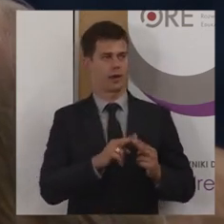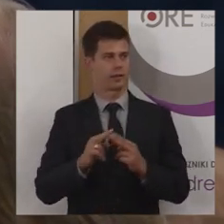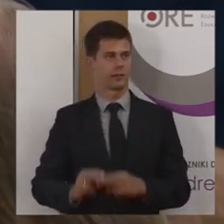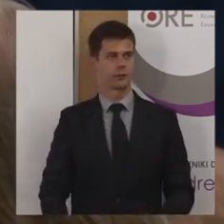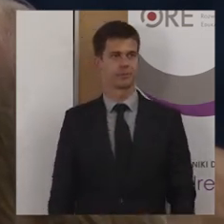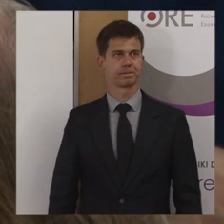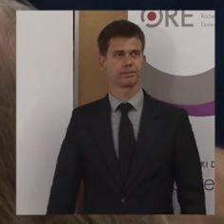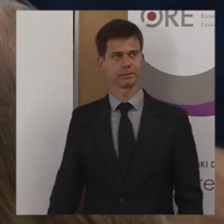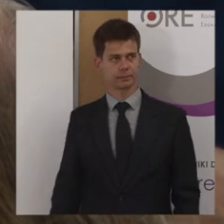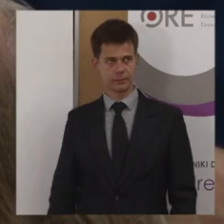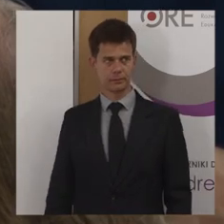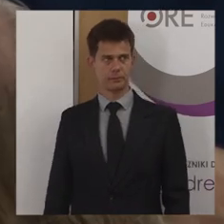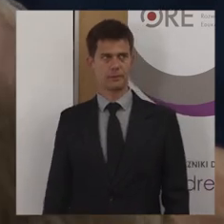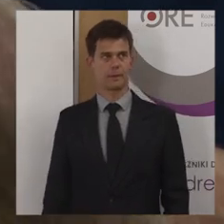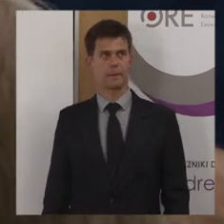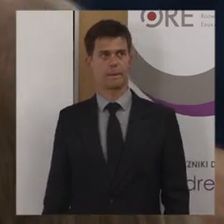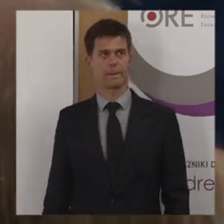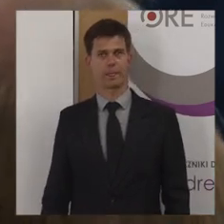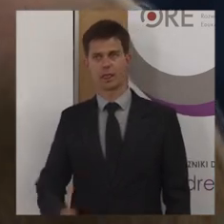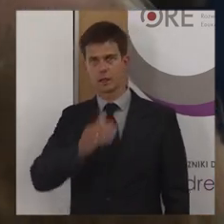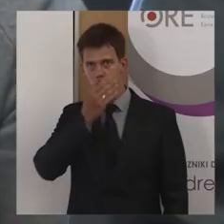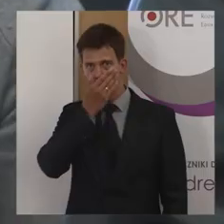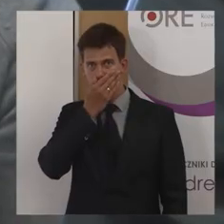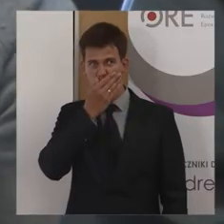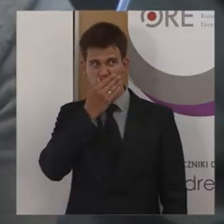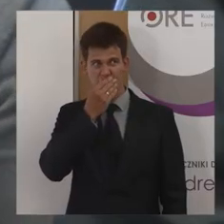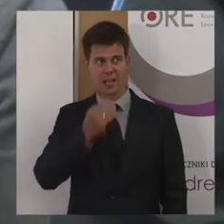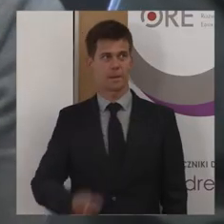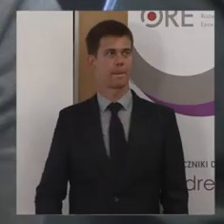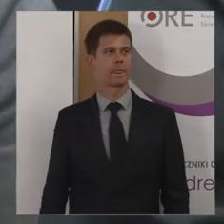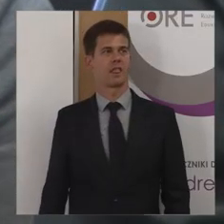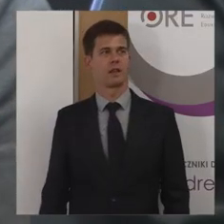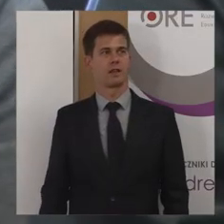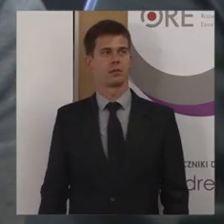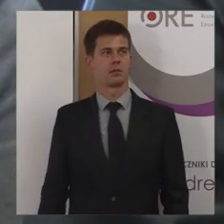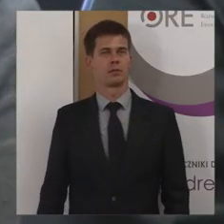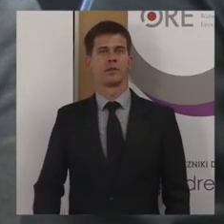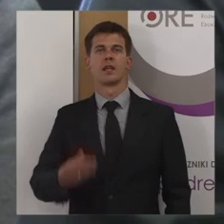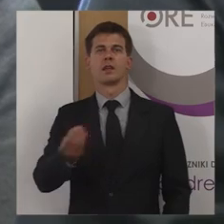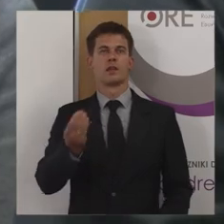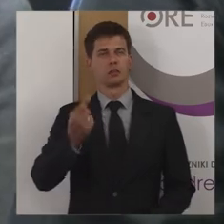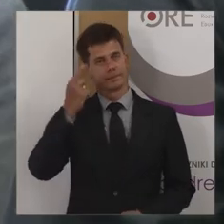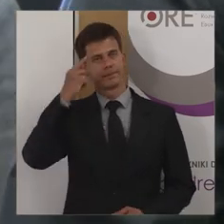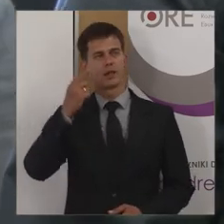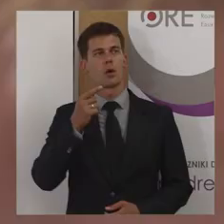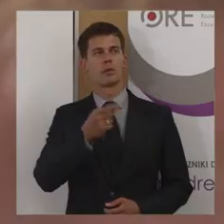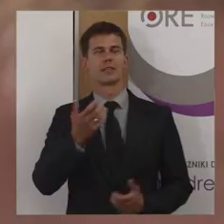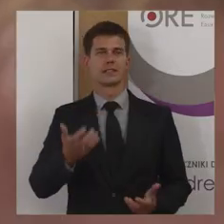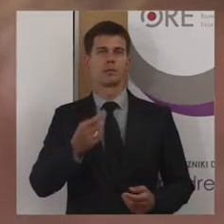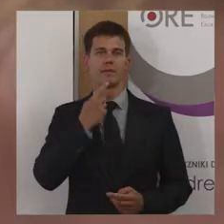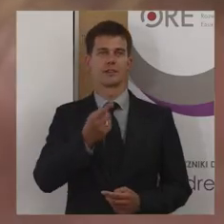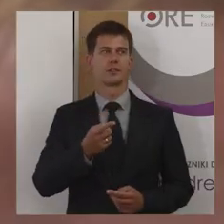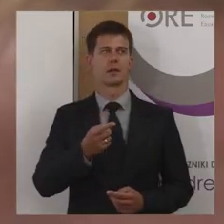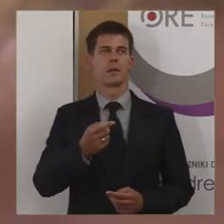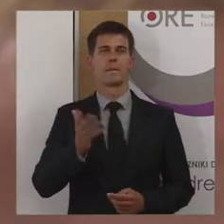i wstawienia. To taki mój głos chyba kończący. Państwa teraz, że może tak być, że jak w